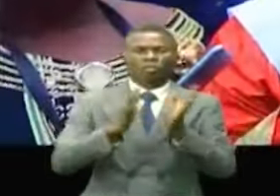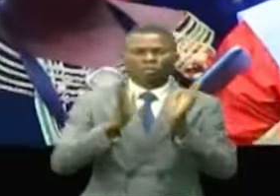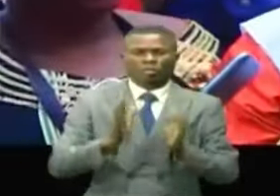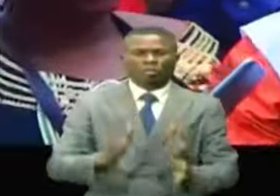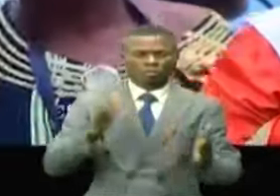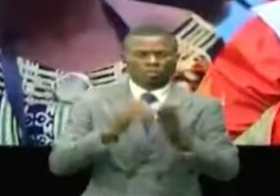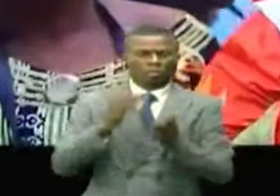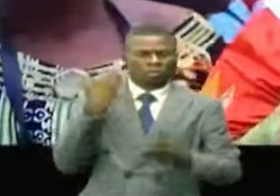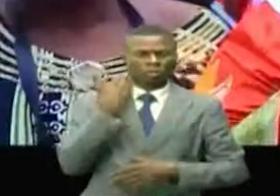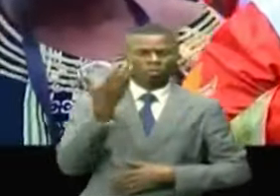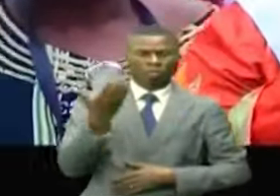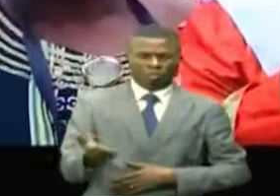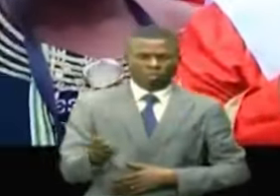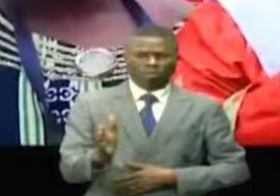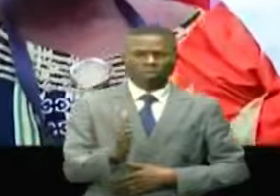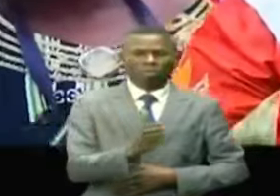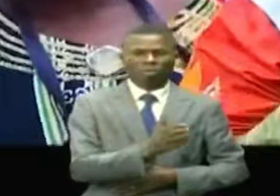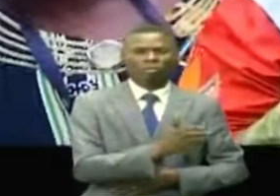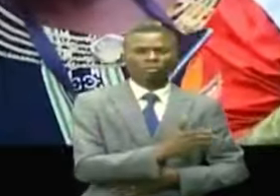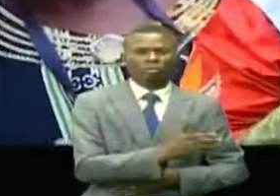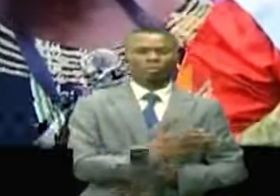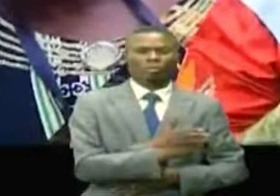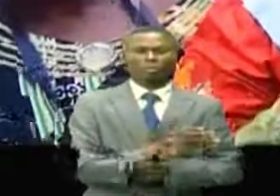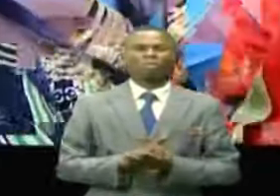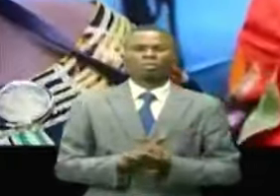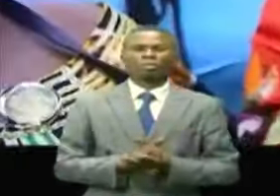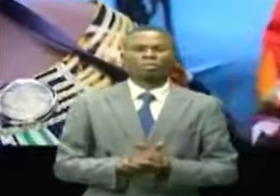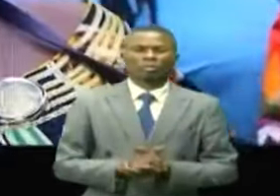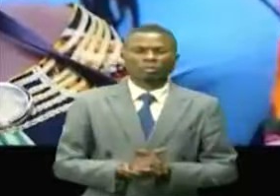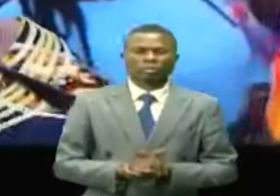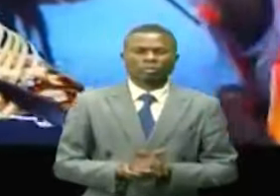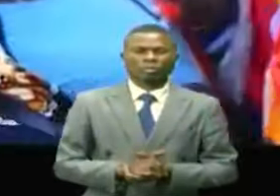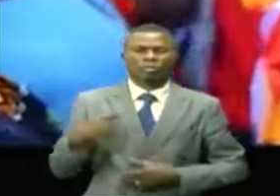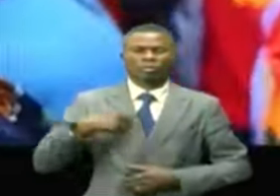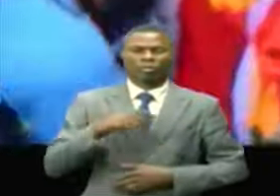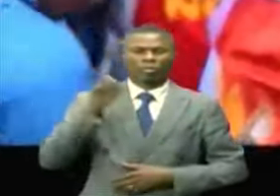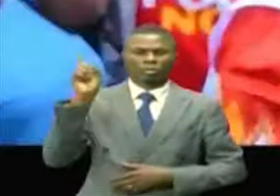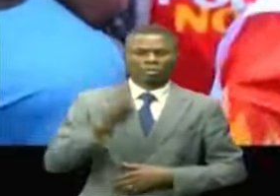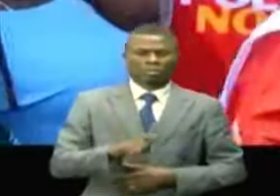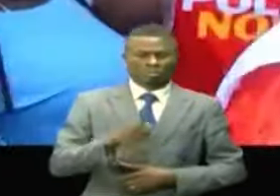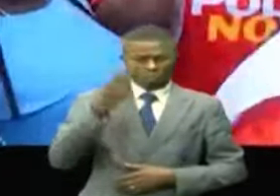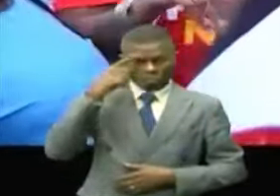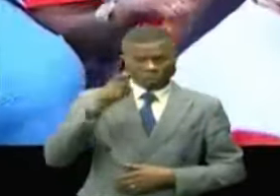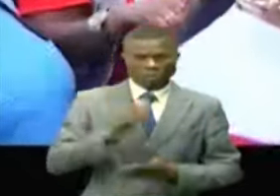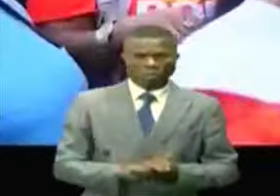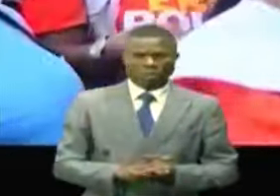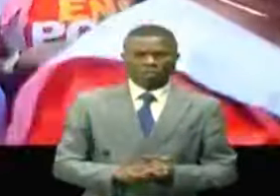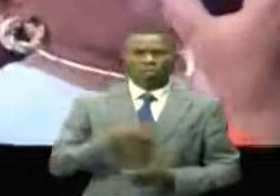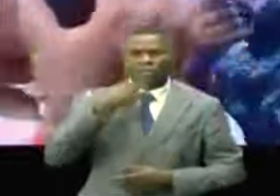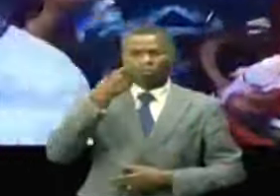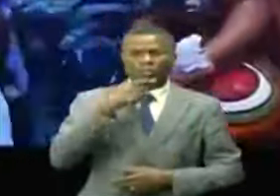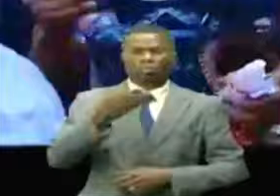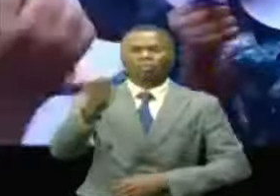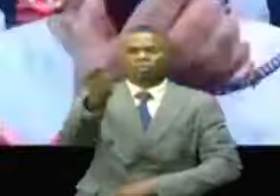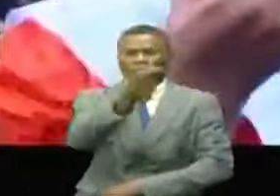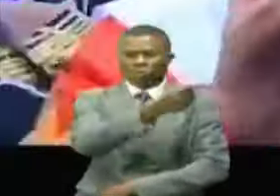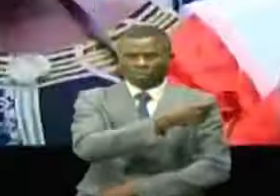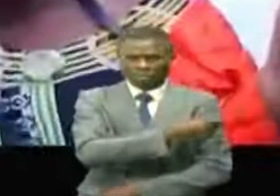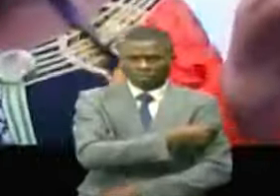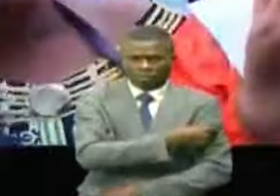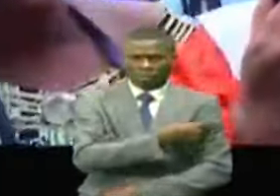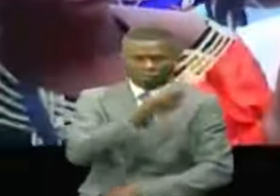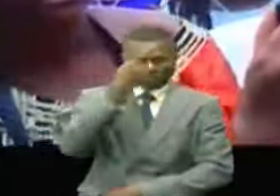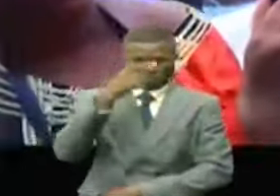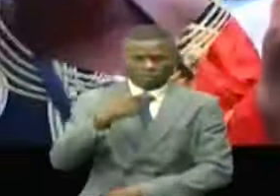cette maladie nous sommes venus pour parler de la vaccination pour que vous